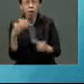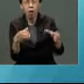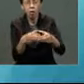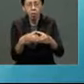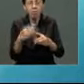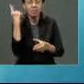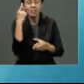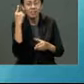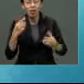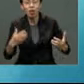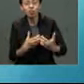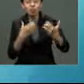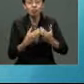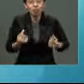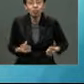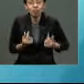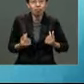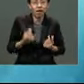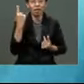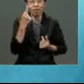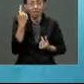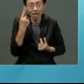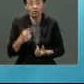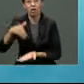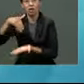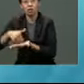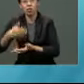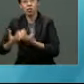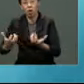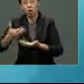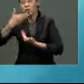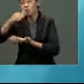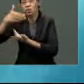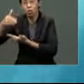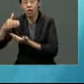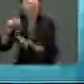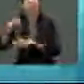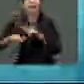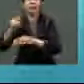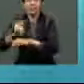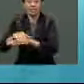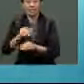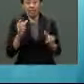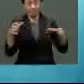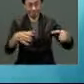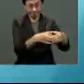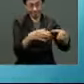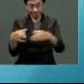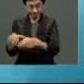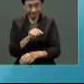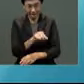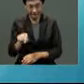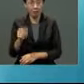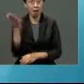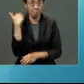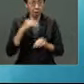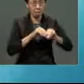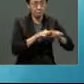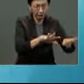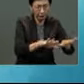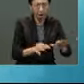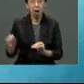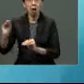ที่อยู่ในย่านอิแทวอนแล้วก็ศูนย์กระจายสินค้าของกลุ่มออนไลน์คูปังก็นำเรียนว่านี่คือสถานการณ์ของ